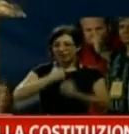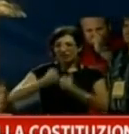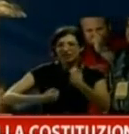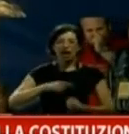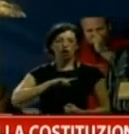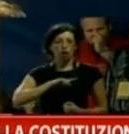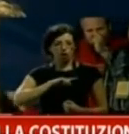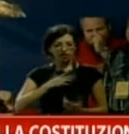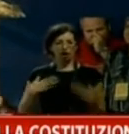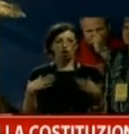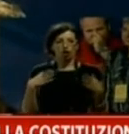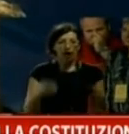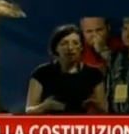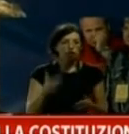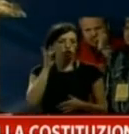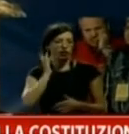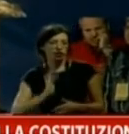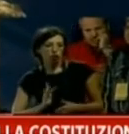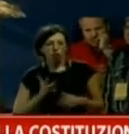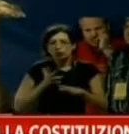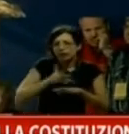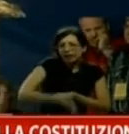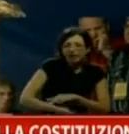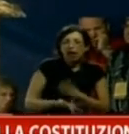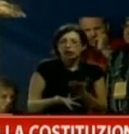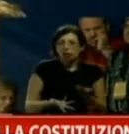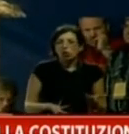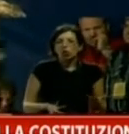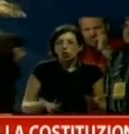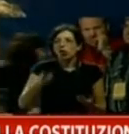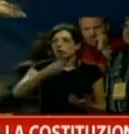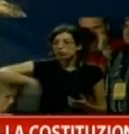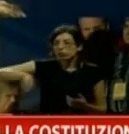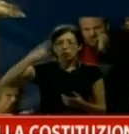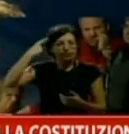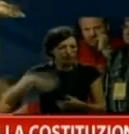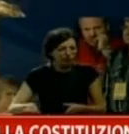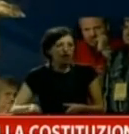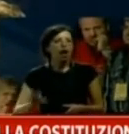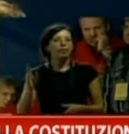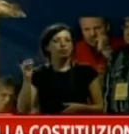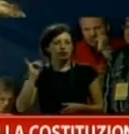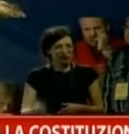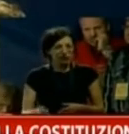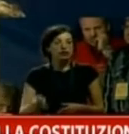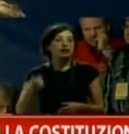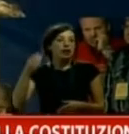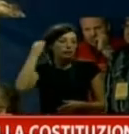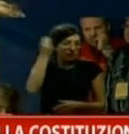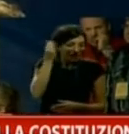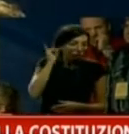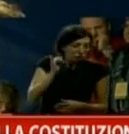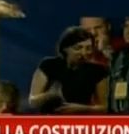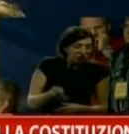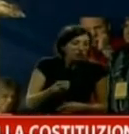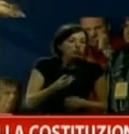forse più azzardato che coraggioso, è perché sapevamo o pensavamo o speravamo che ci